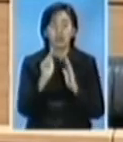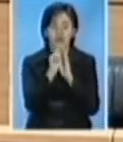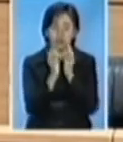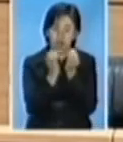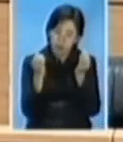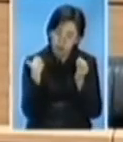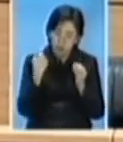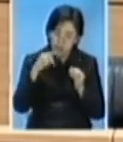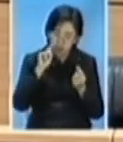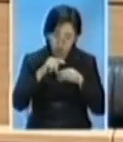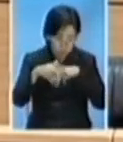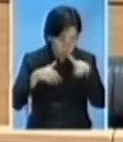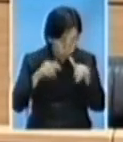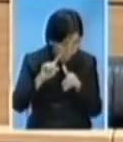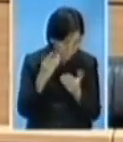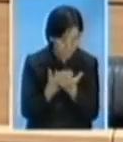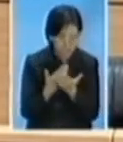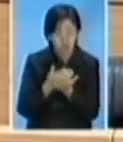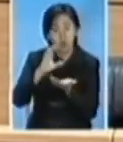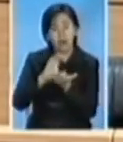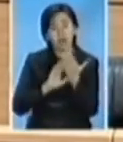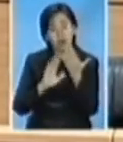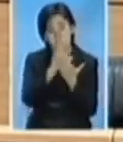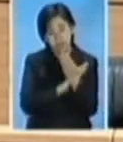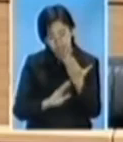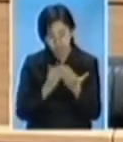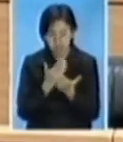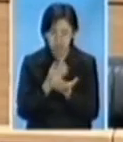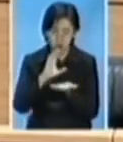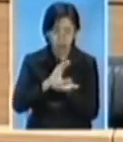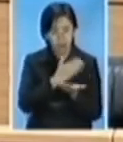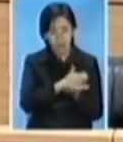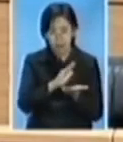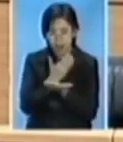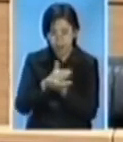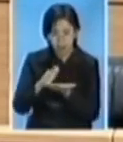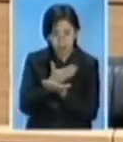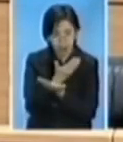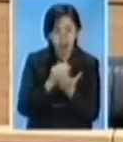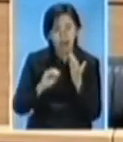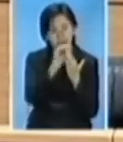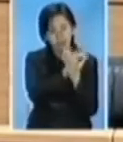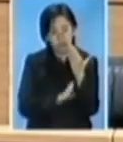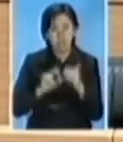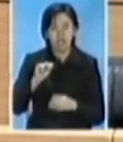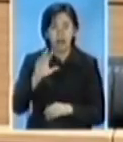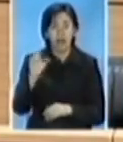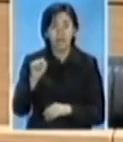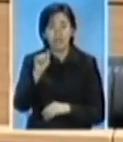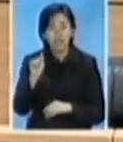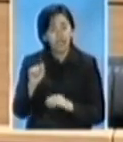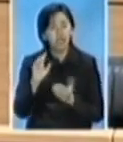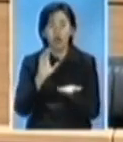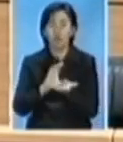ยชน์ต่อประชาชนนะครับเรื่องงบประมาณแผ่นดินจะต้องตีกันไว้ให้ท้องถิ่น 35% มันไม่มีแล้วอย่างเ